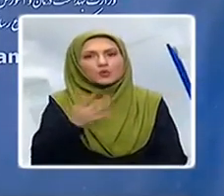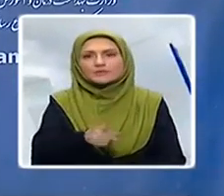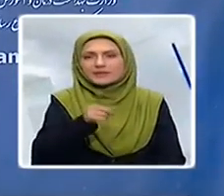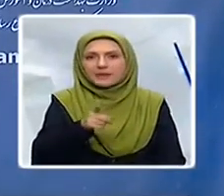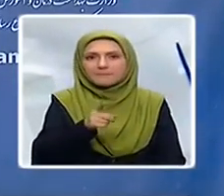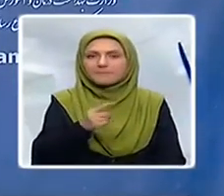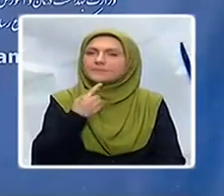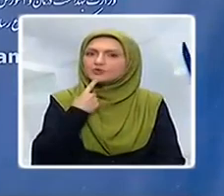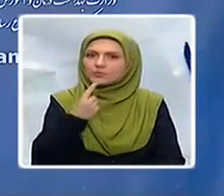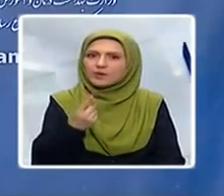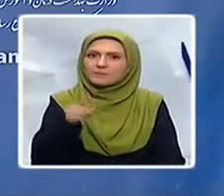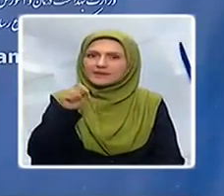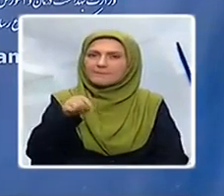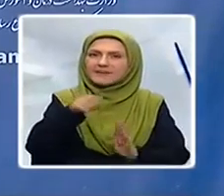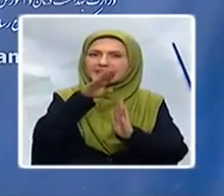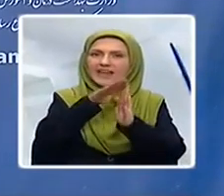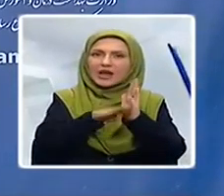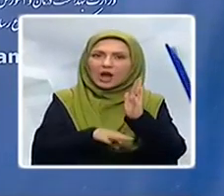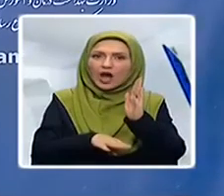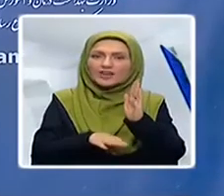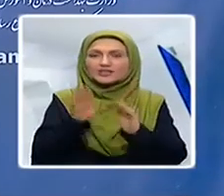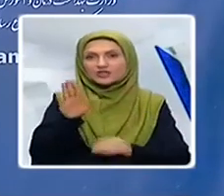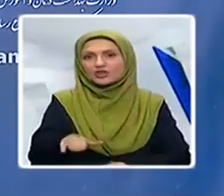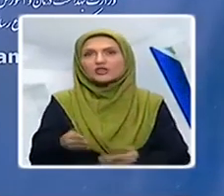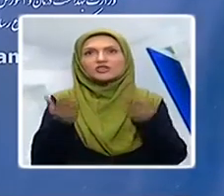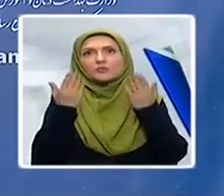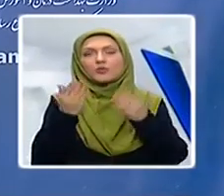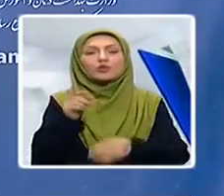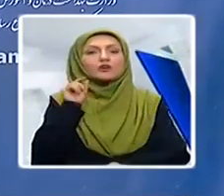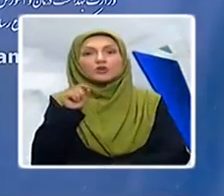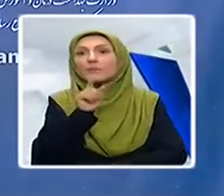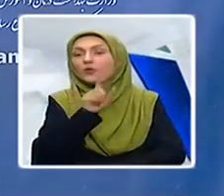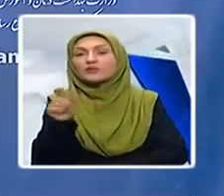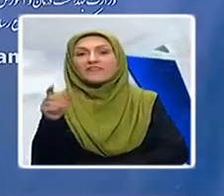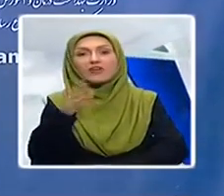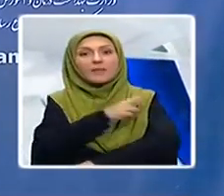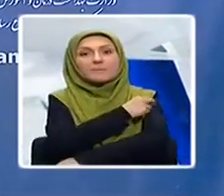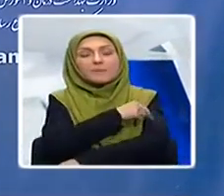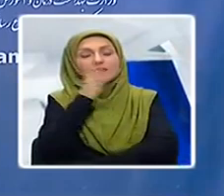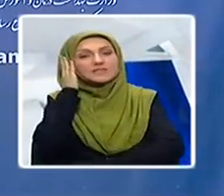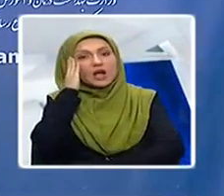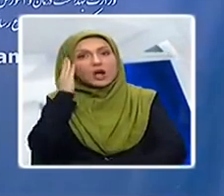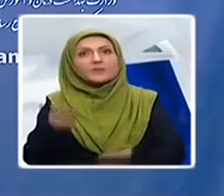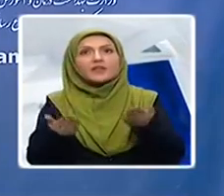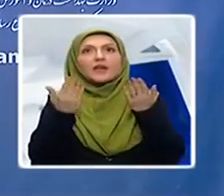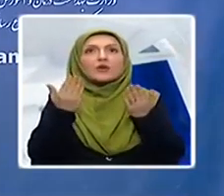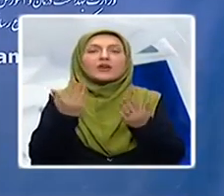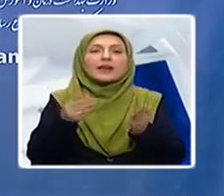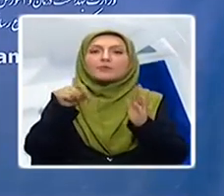کاهش تدریجی موارد ابتلای جدید رو خصوص در مورد موارد بستری در سراسر کشور ما میتونیم گزارش کنیم و